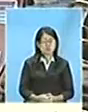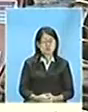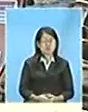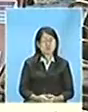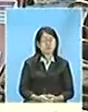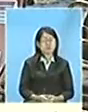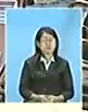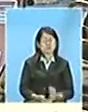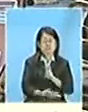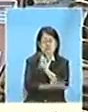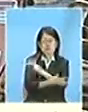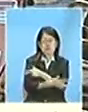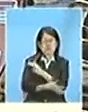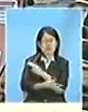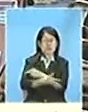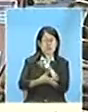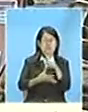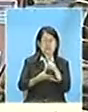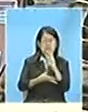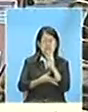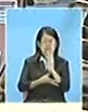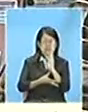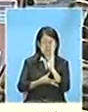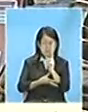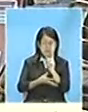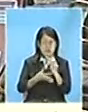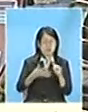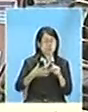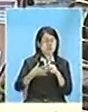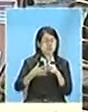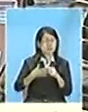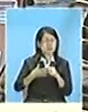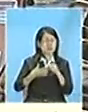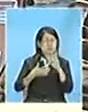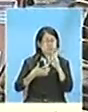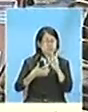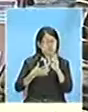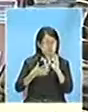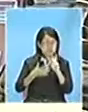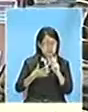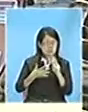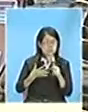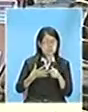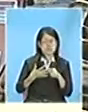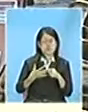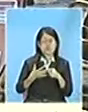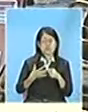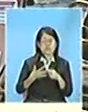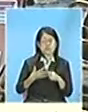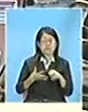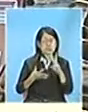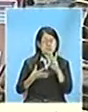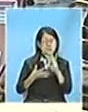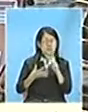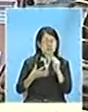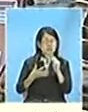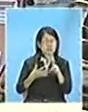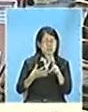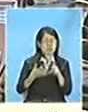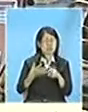รองศาสตราจารย์วิชุดารัตนเพียรนายวิเชียรคันช่องนายวิทยาอิน